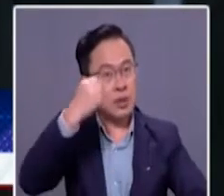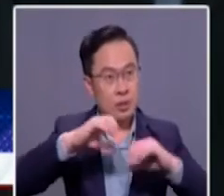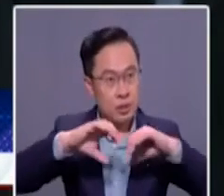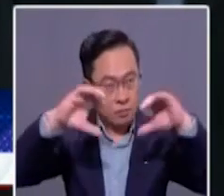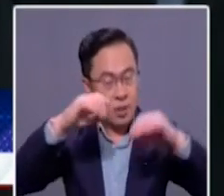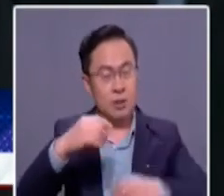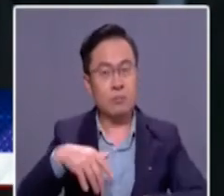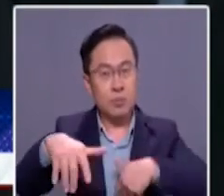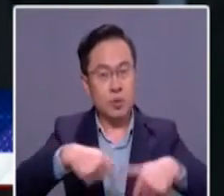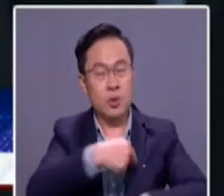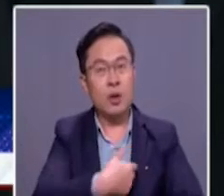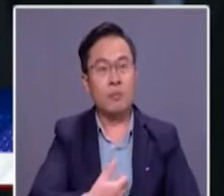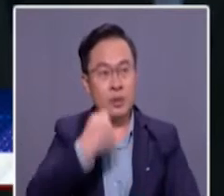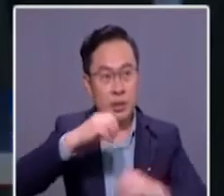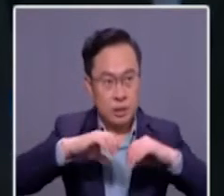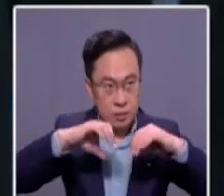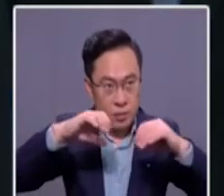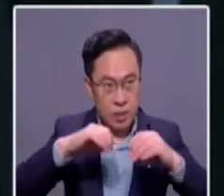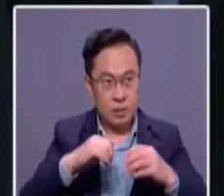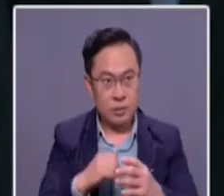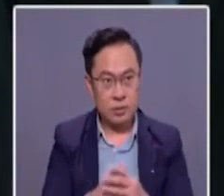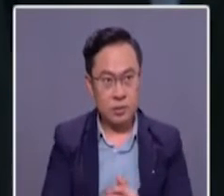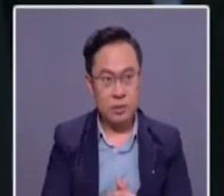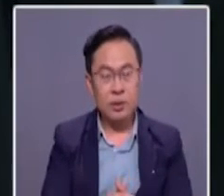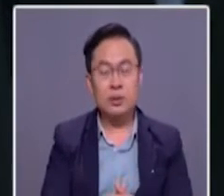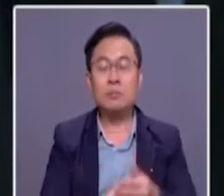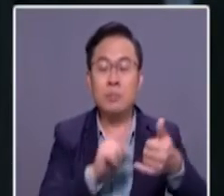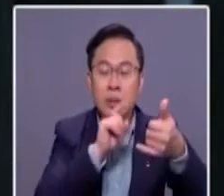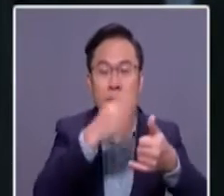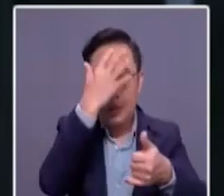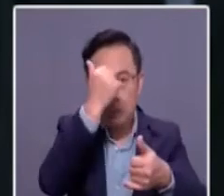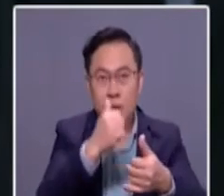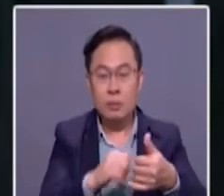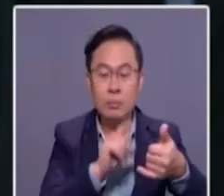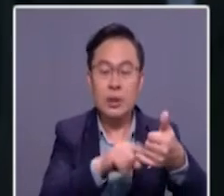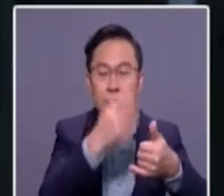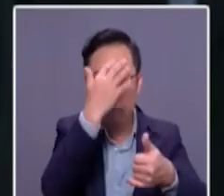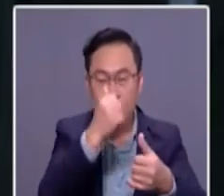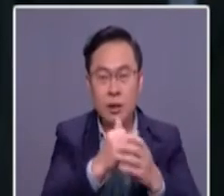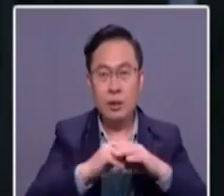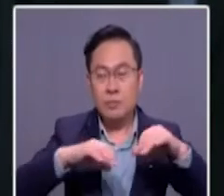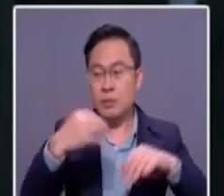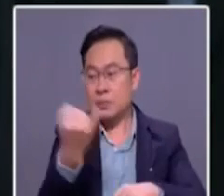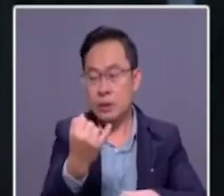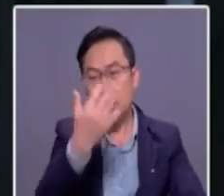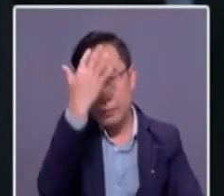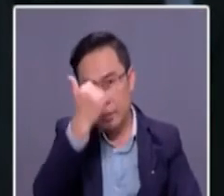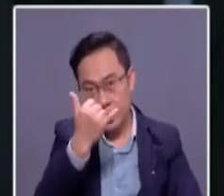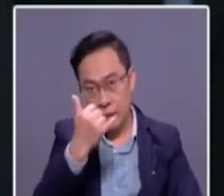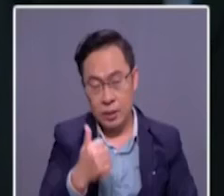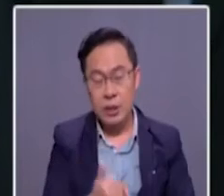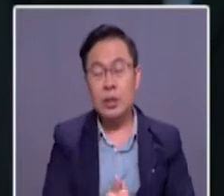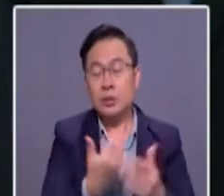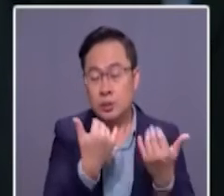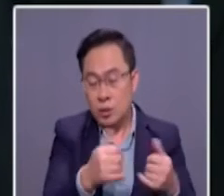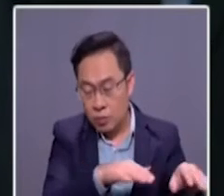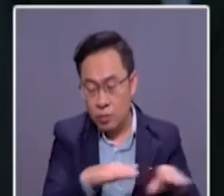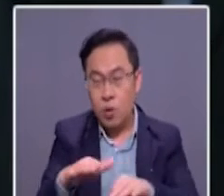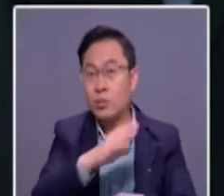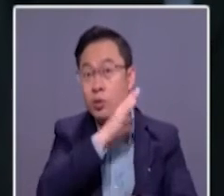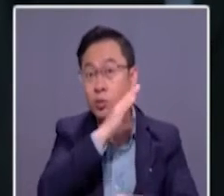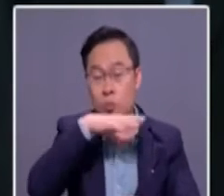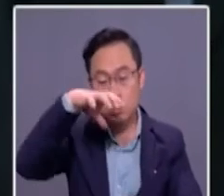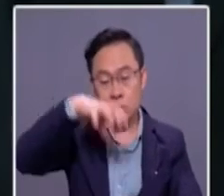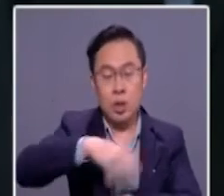ถามให้เกิดความแตกแยกอยู่ด้วยก็ใช้ทุกแห่งที่จะเกิดมากนะ